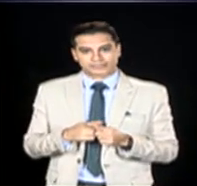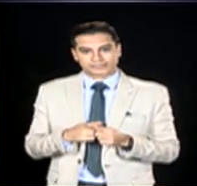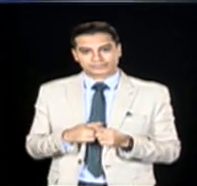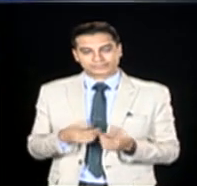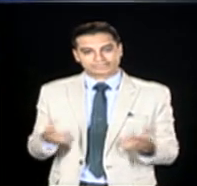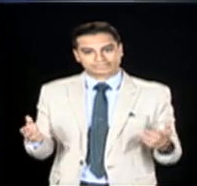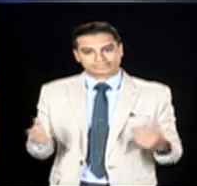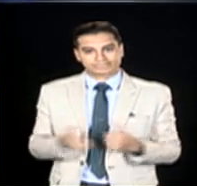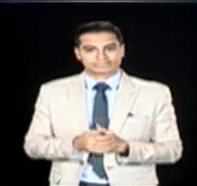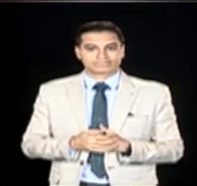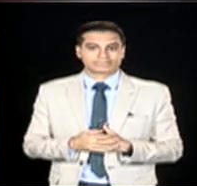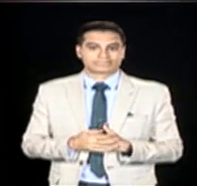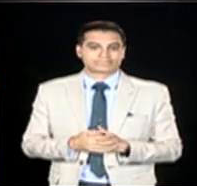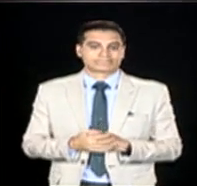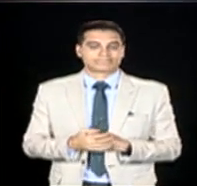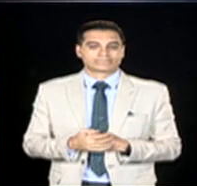إجابة خاطئة.